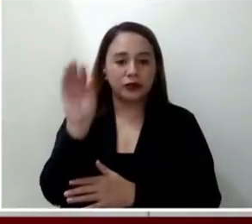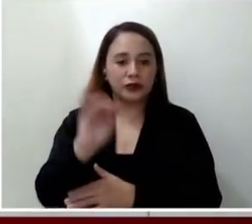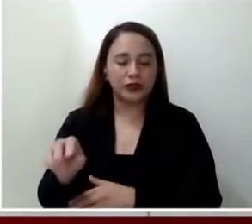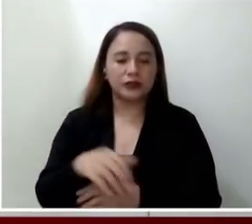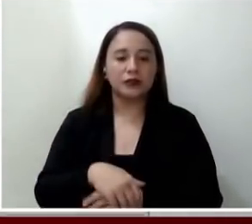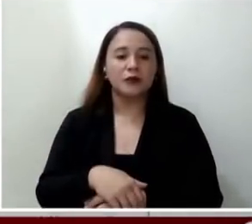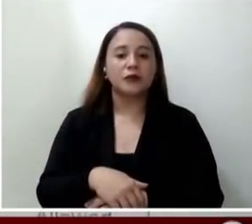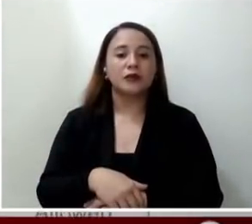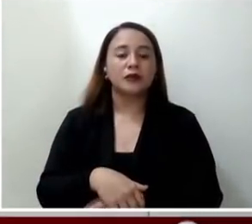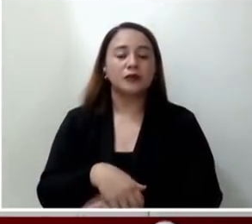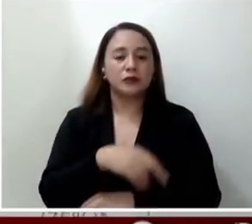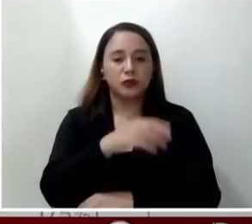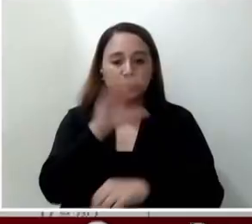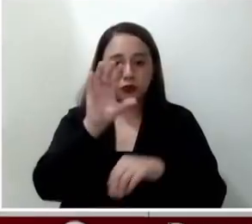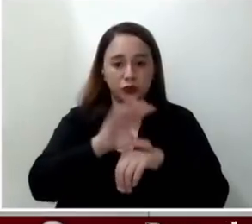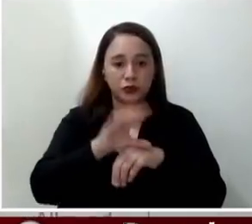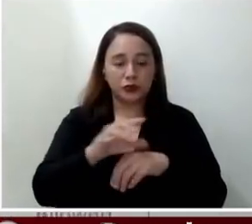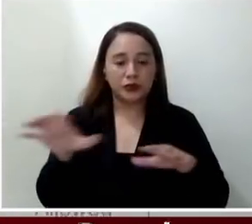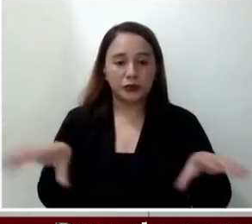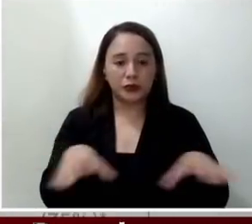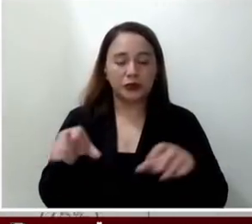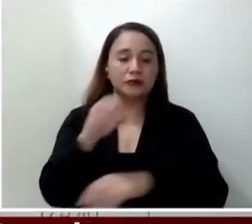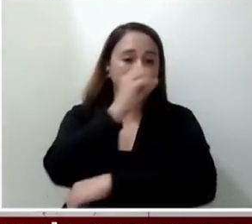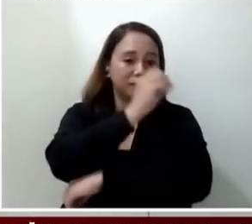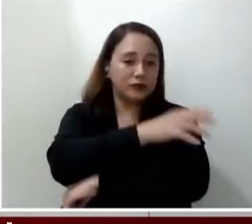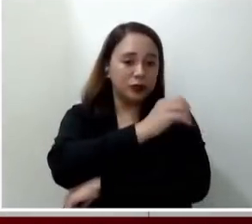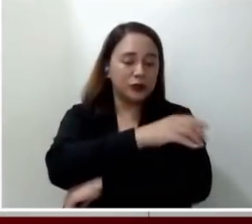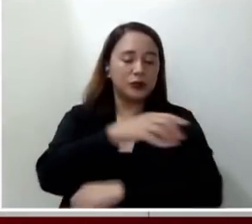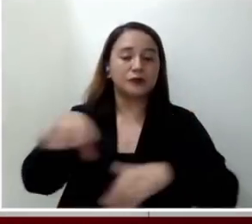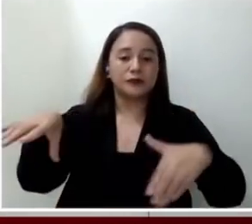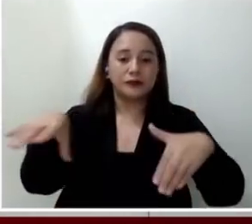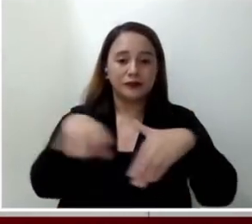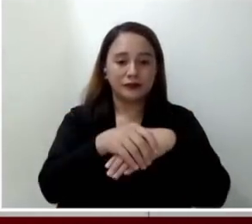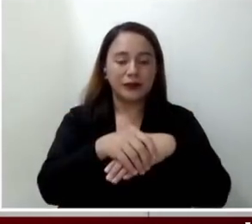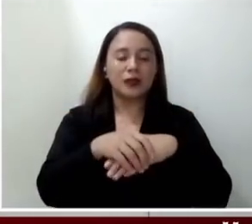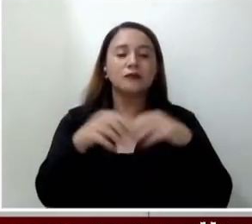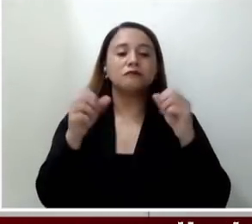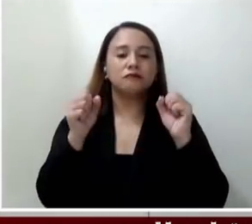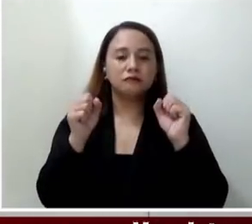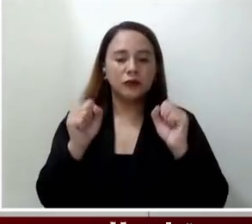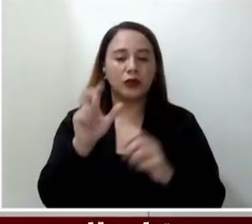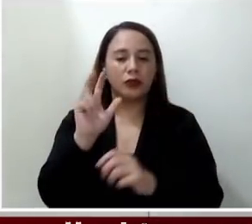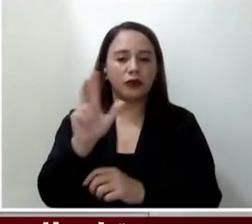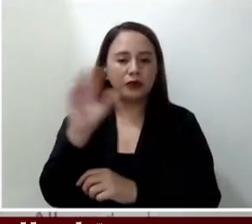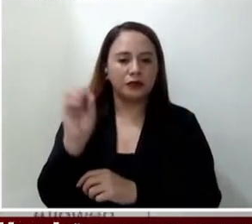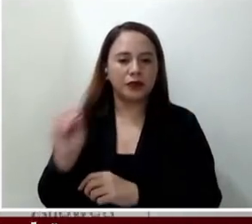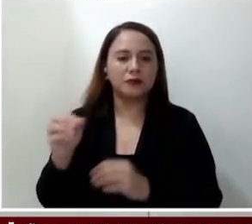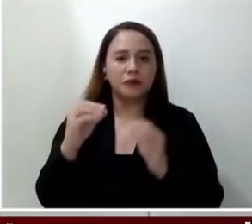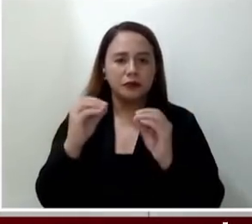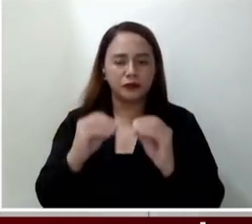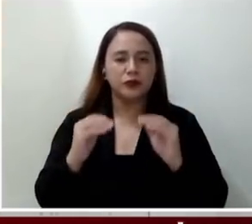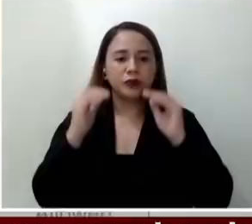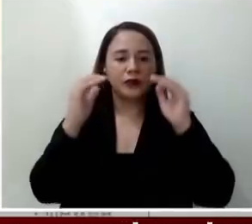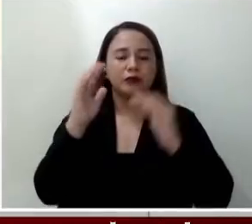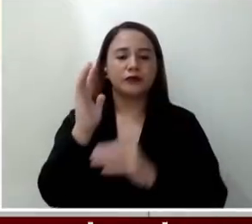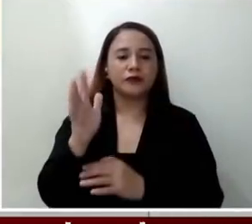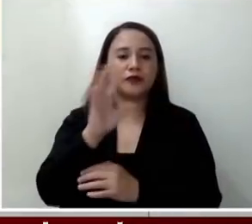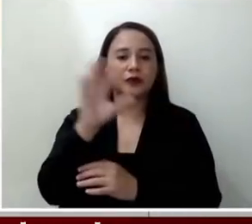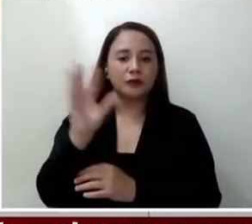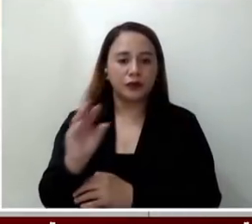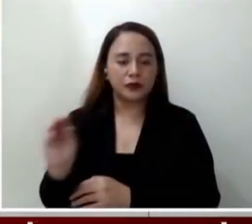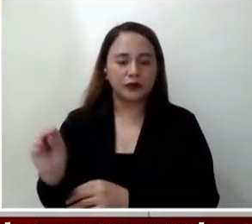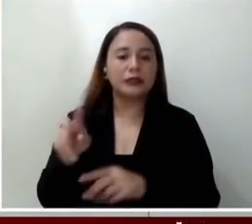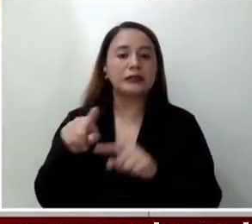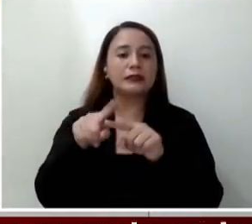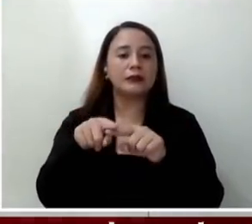religious activities kabilang ang binyag at kasal, papayagan sa 30% pero pwede ito taasan hanggang 50% depende